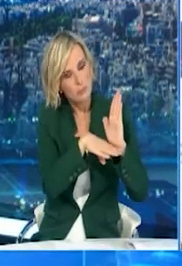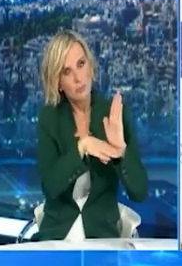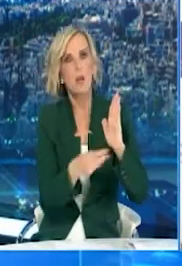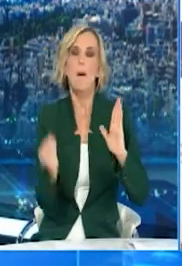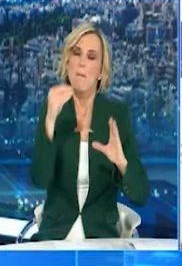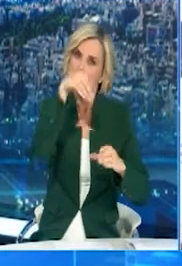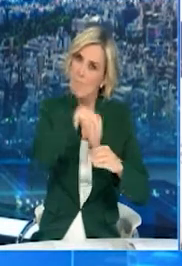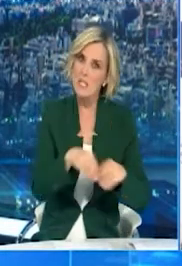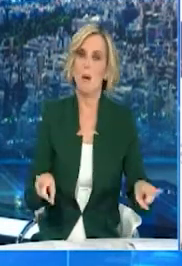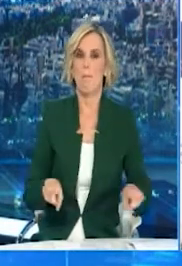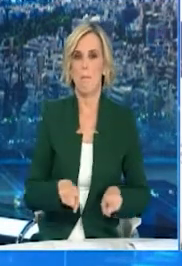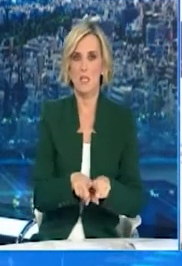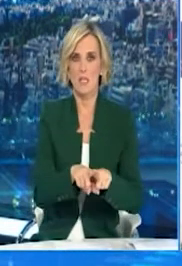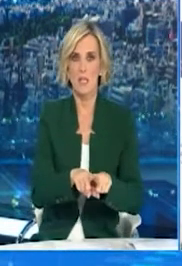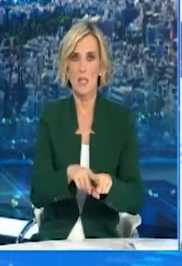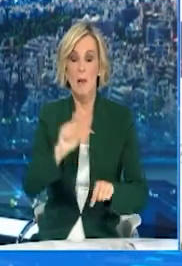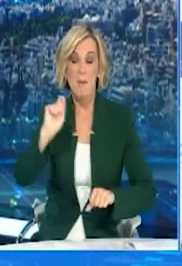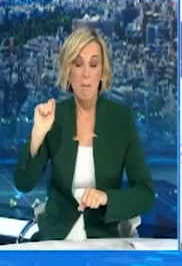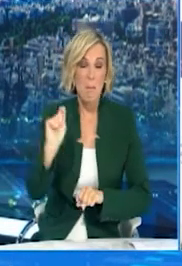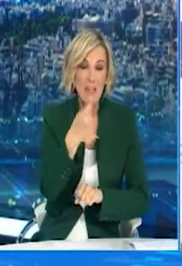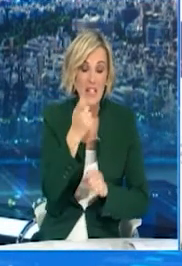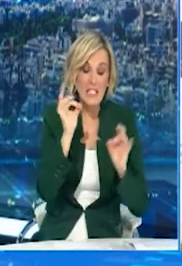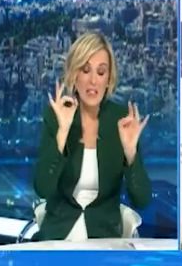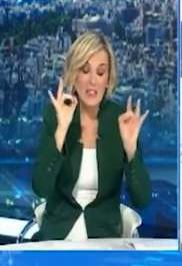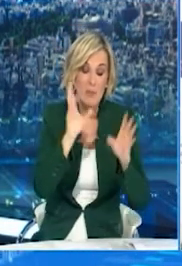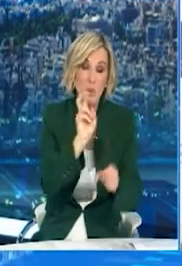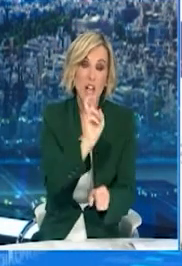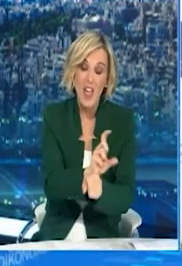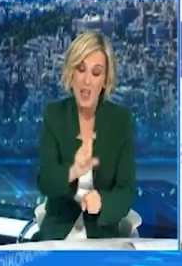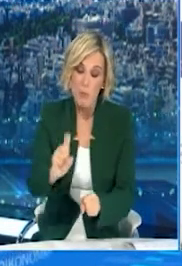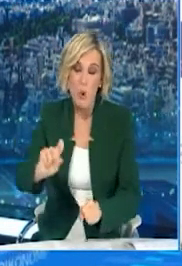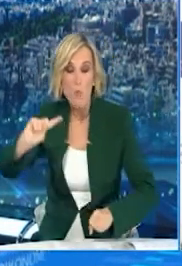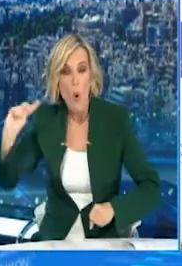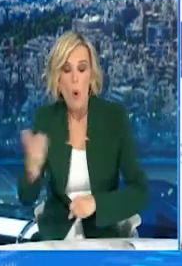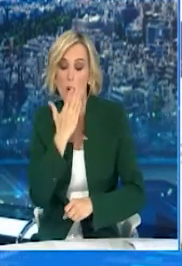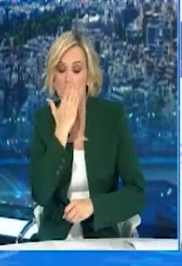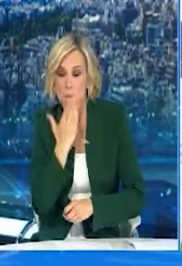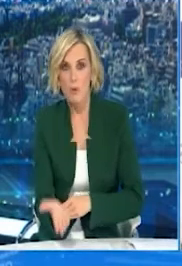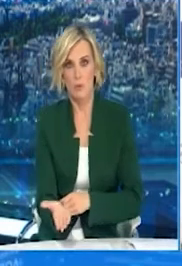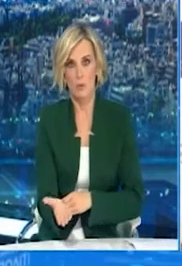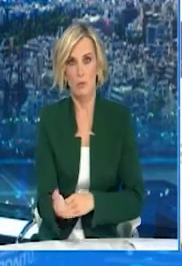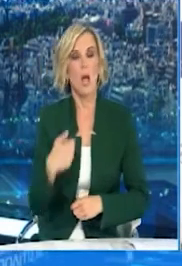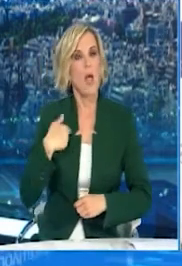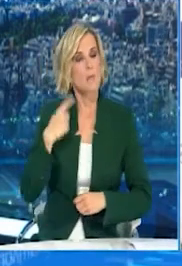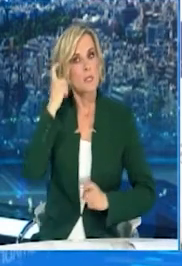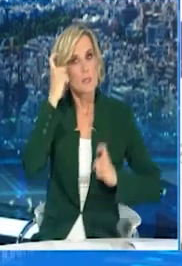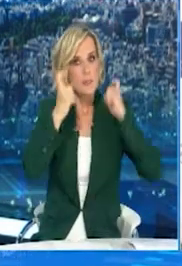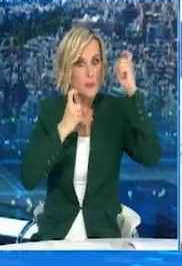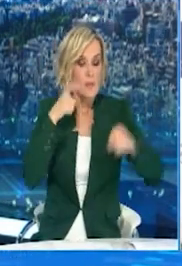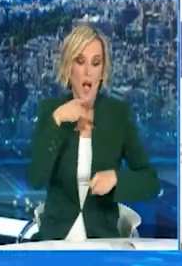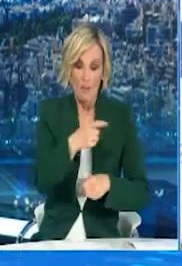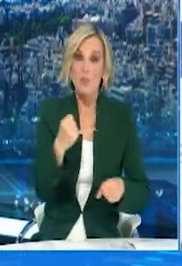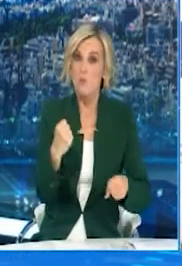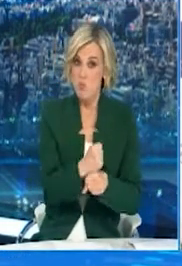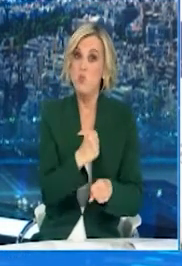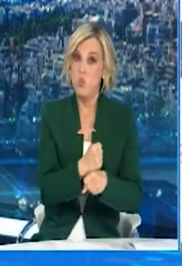της εβδομάδας. Η επιλογή των εκπαιδευτικών της επαγγελματικής κατηγορίας των εκπαιδευτικών έγινε με βάση το κριτήριο ότι είναι η μοναδική επαγγελματική